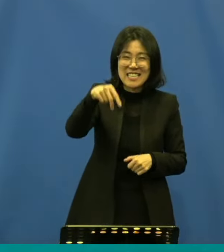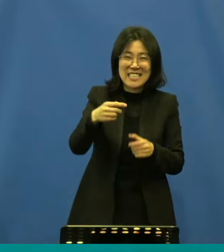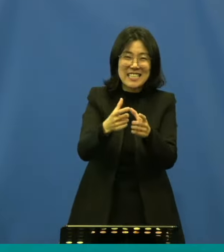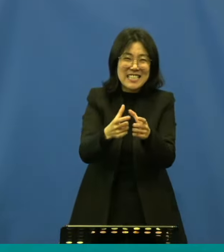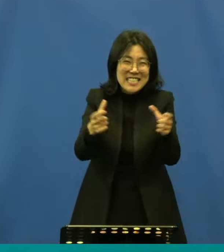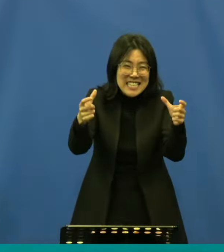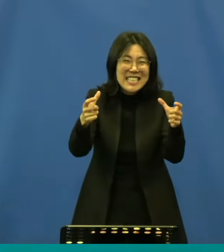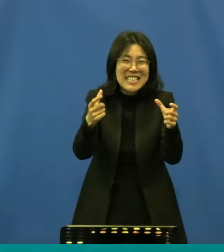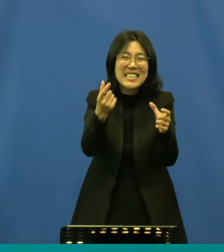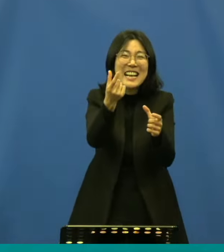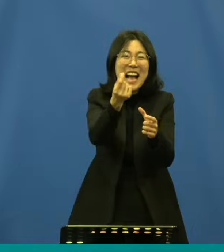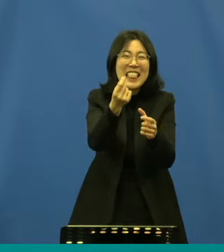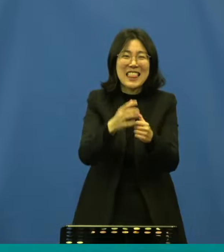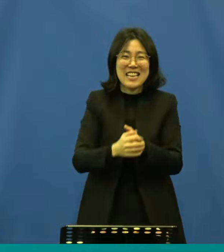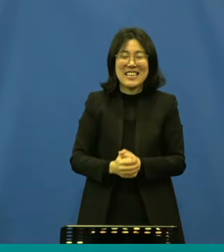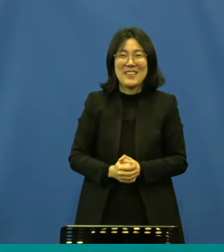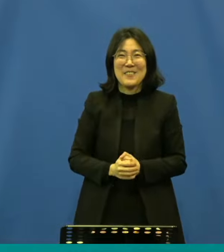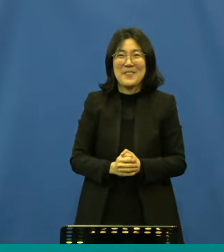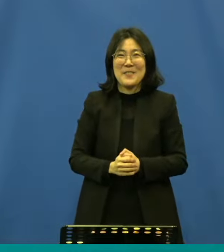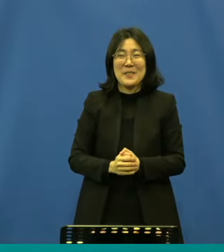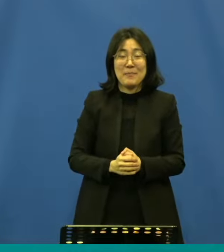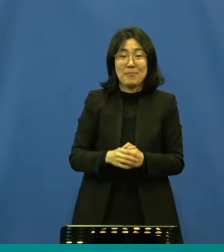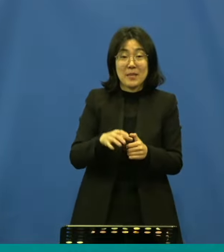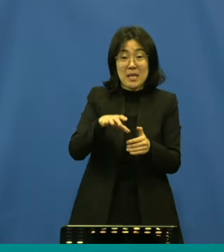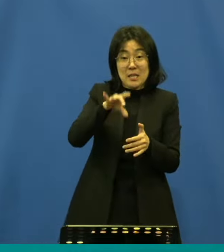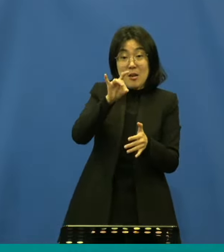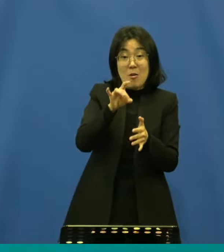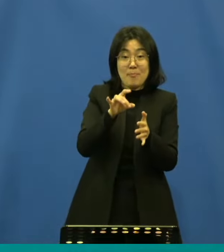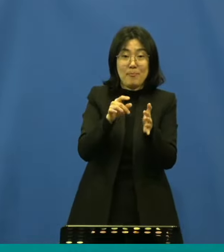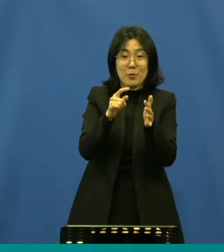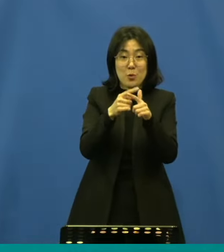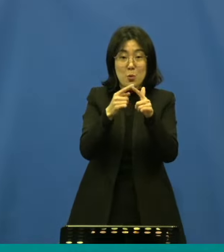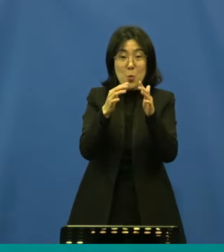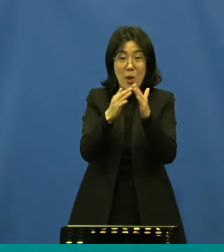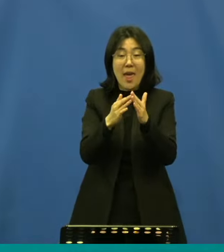여러분, 초신자들이 교회를 다니다가 상처를 받는 경우가 꽤 많아요.